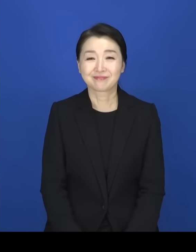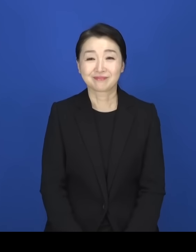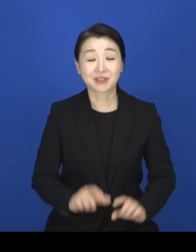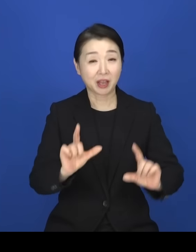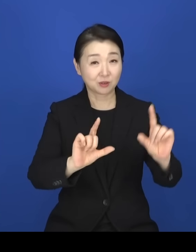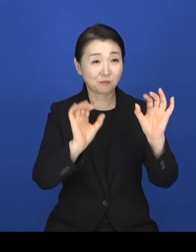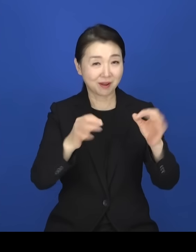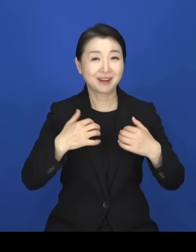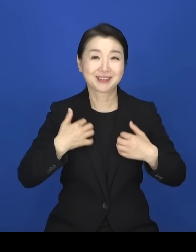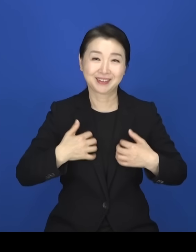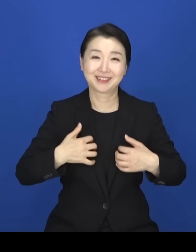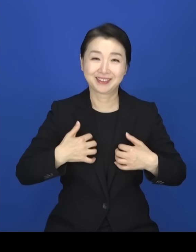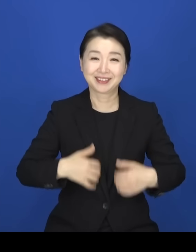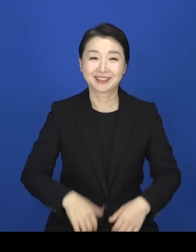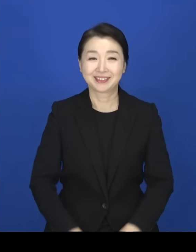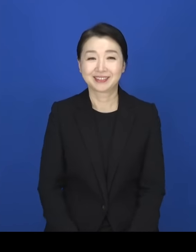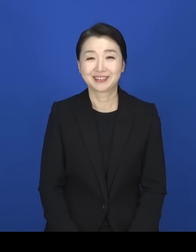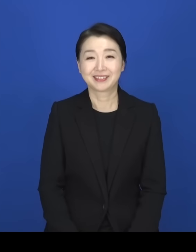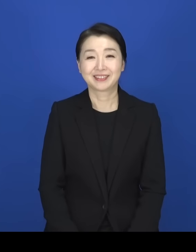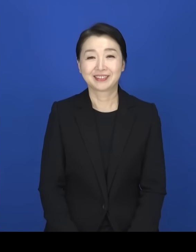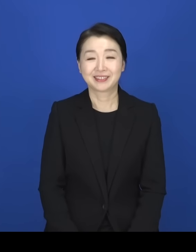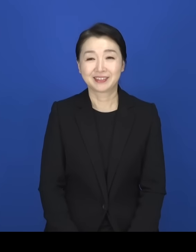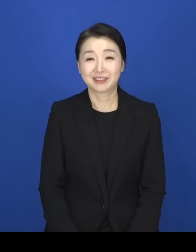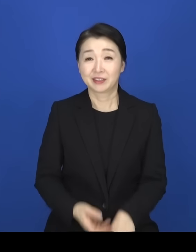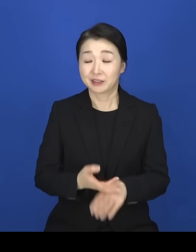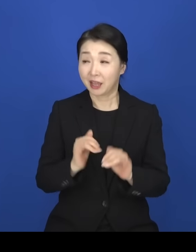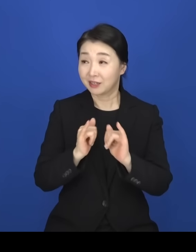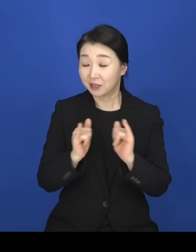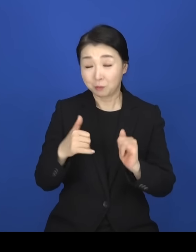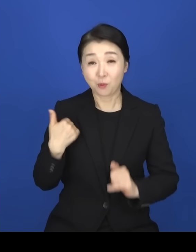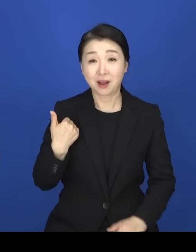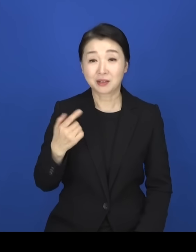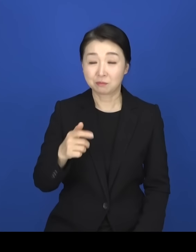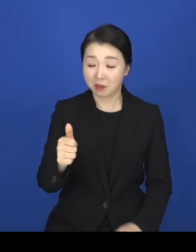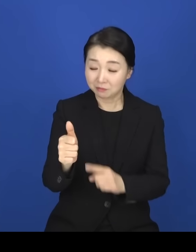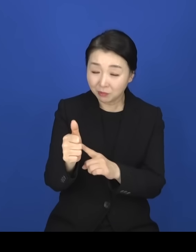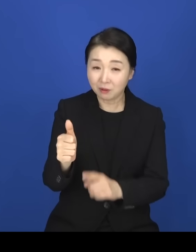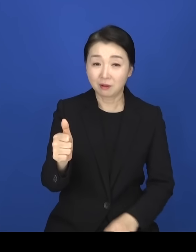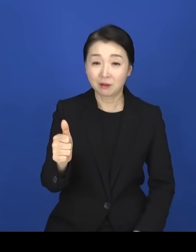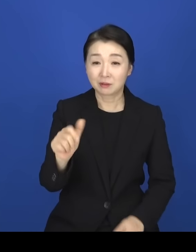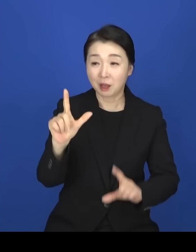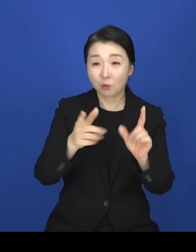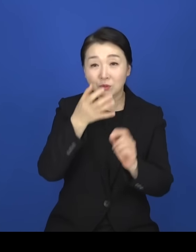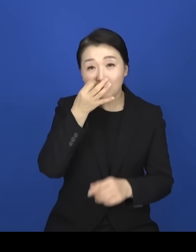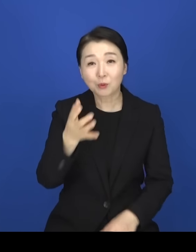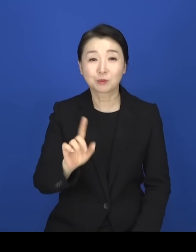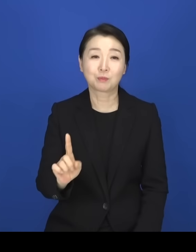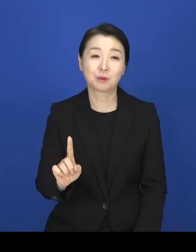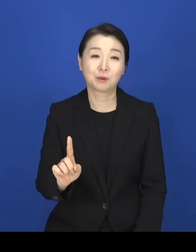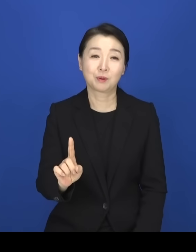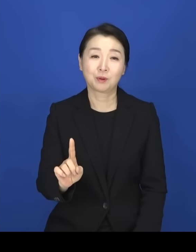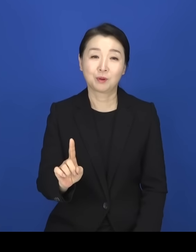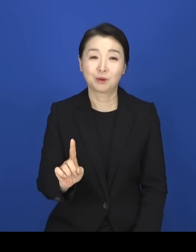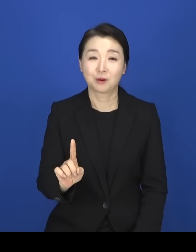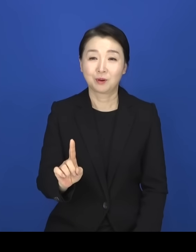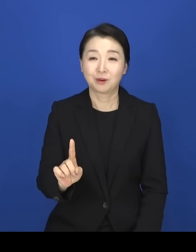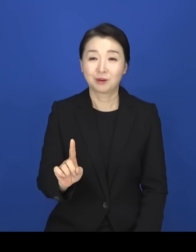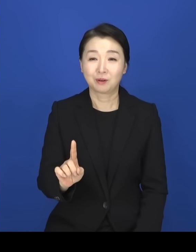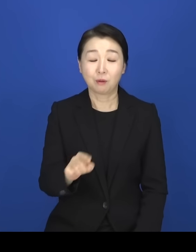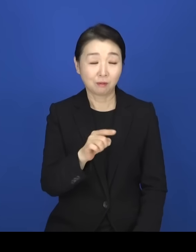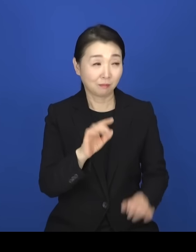신기해? 모습들이 너무 재밌어요. 저도 그래서 다른 사람은 모르겠는데 범균 씨 앞에서 이런 모습을 보이는 게 그러니까. 저는 뭔가 이게 지금